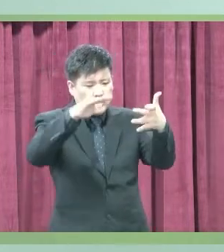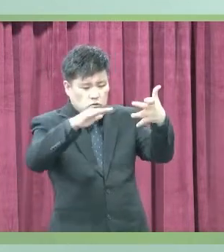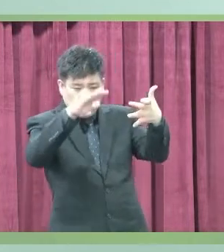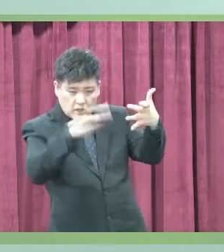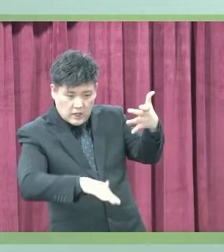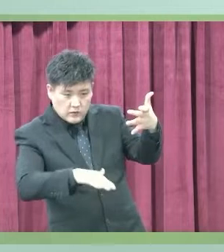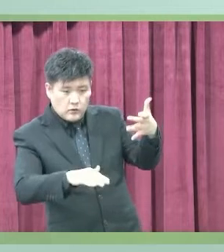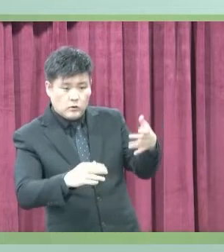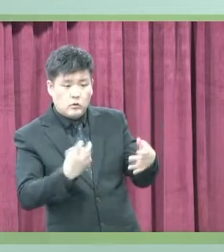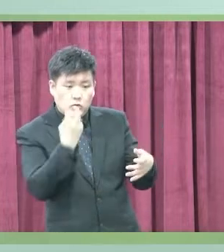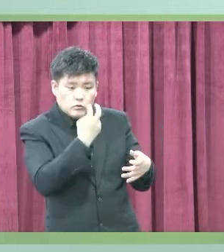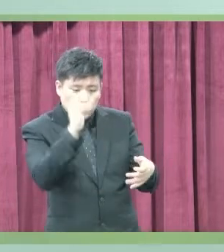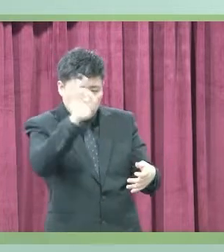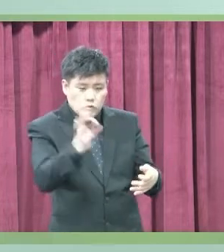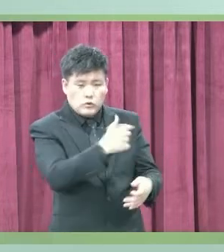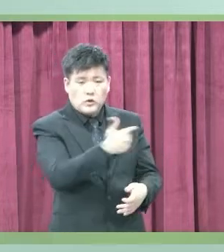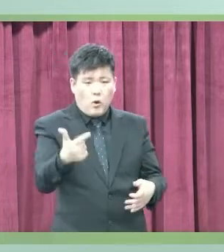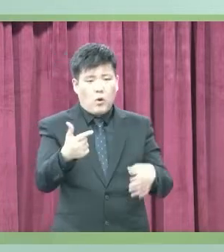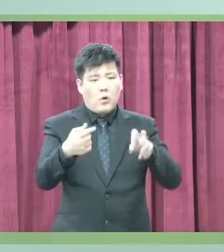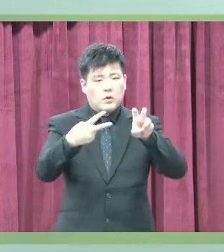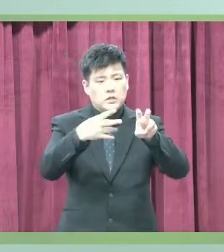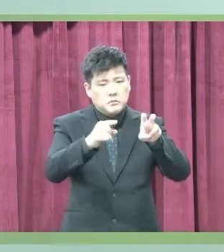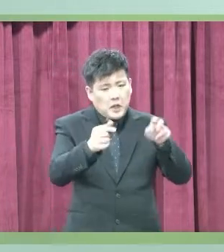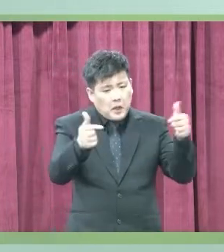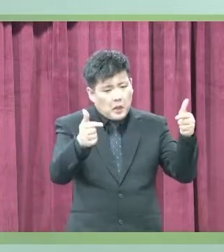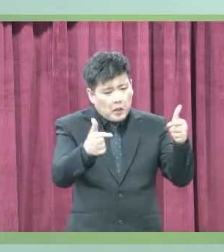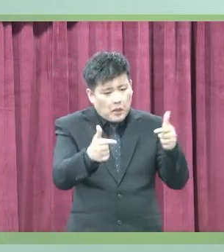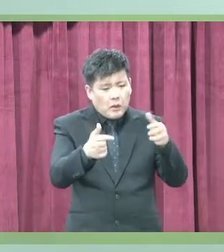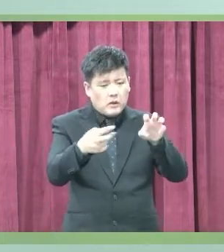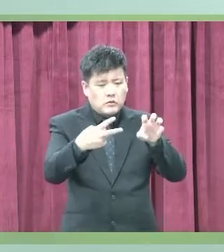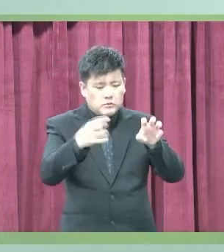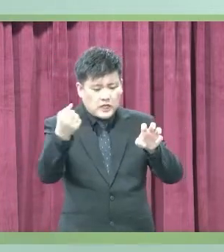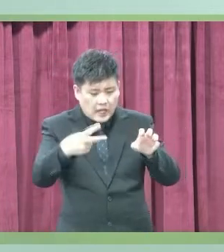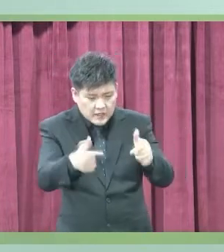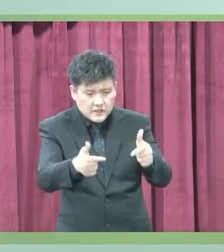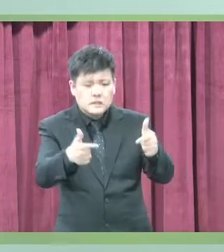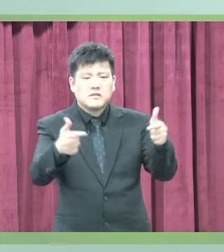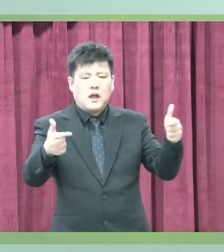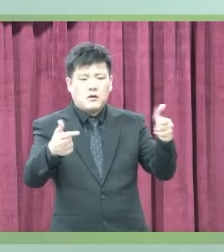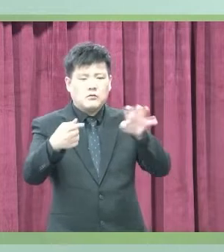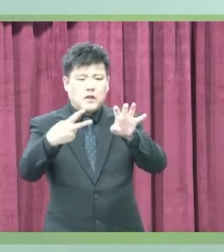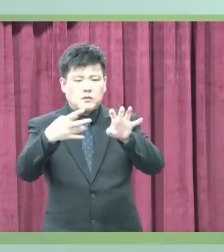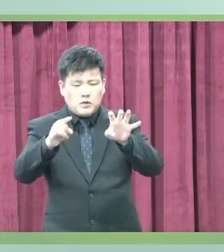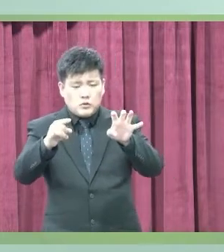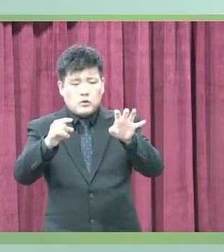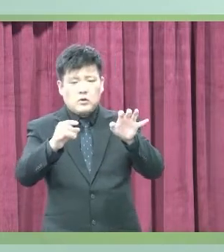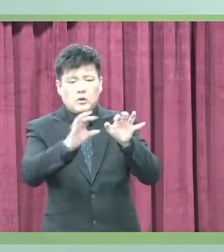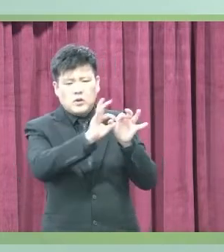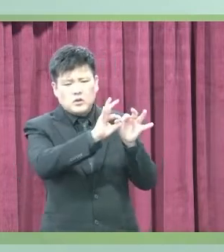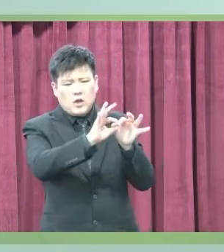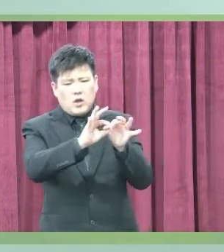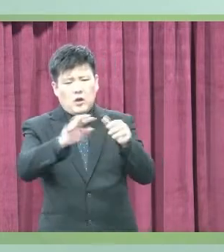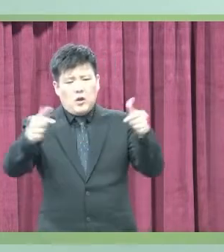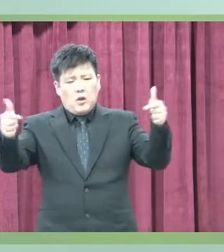수검률을 보이고 있고, 20대에 좀 감소했다가 30대에 다시 증가합니다. 그 이후 40대부터는 계속해서